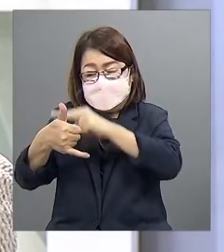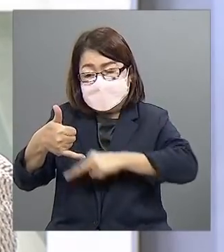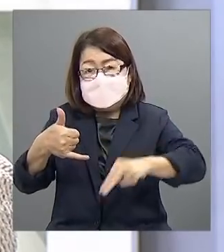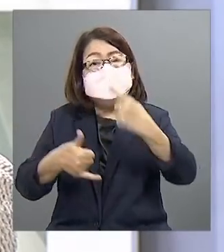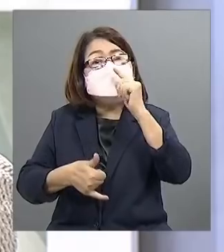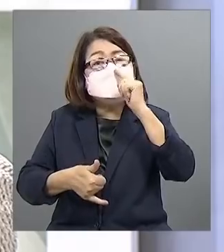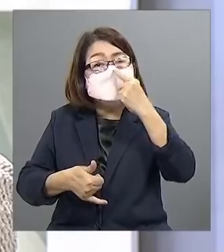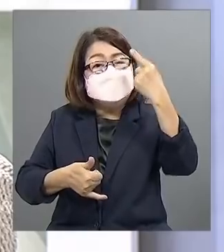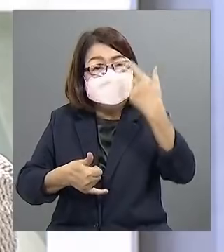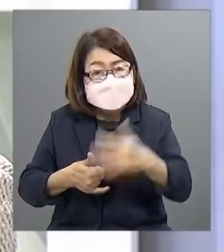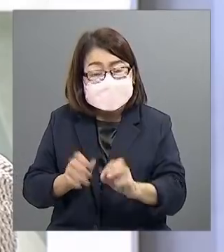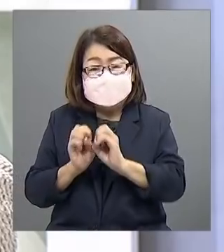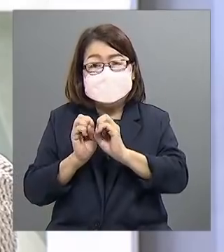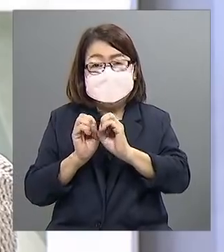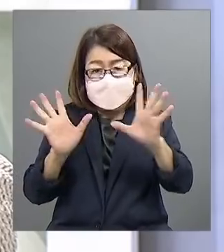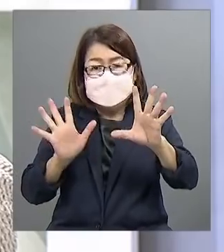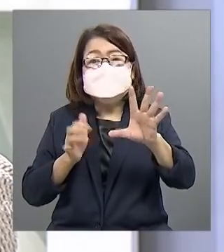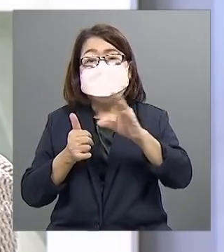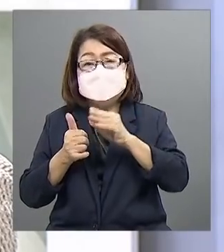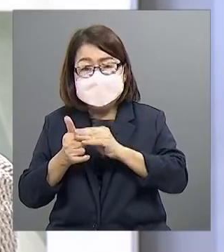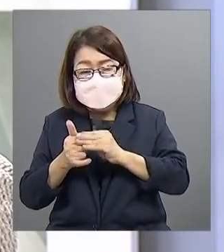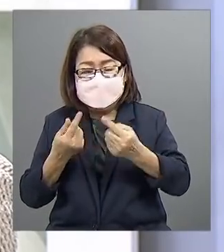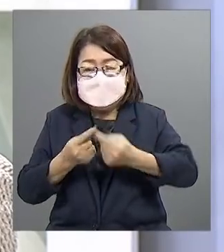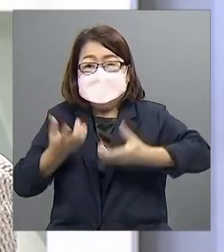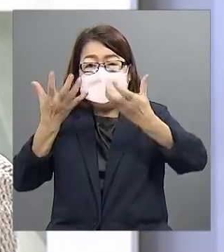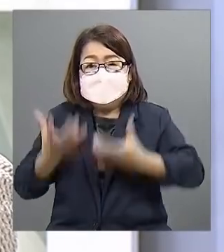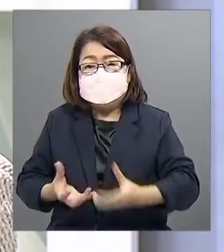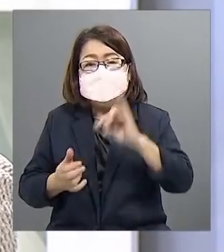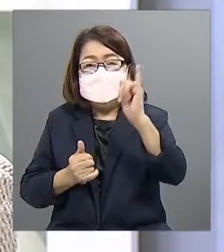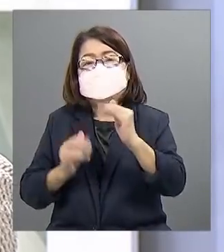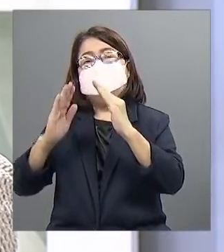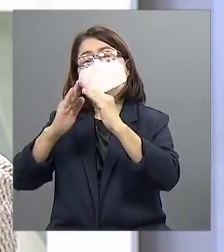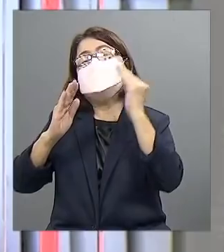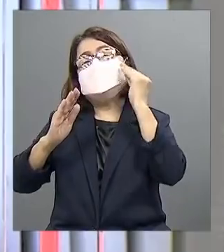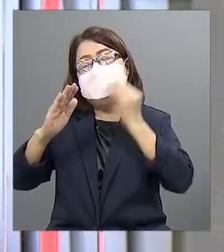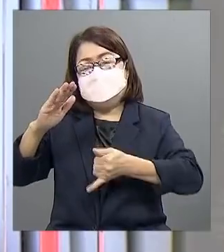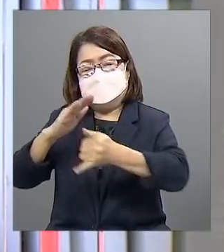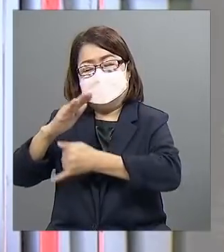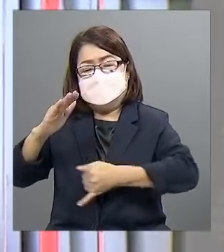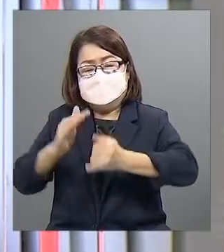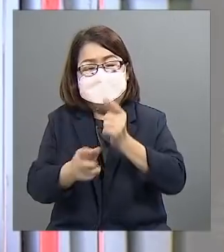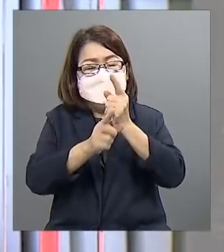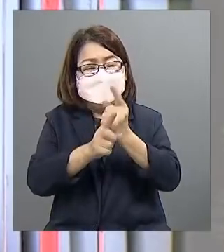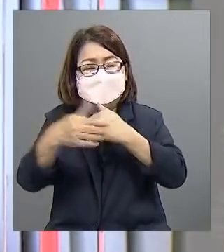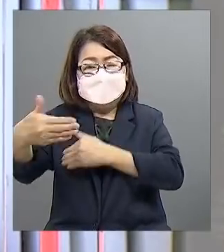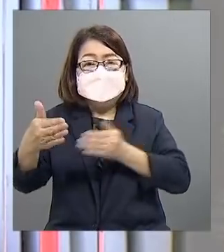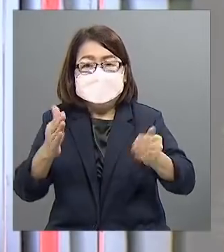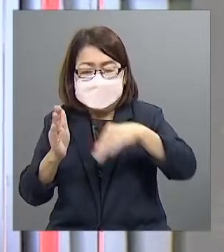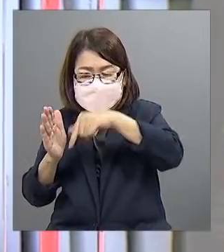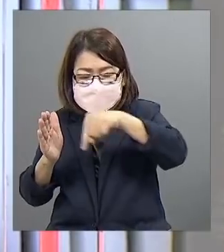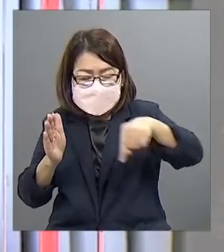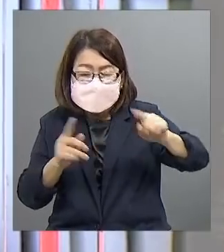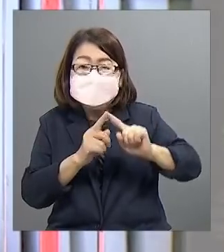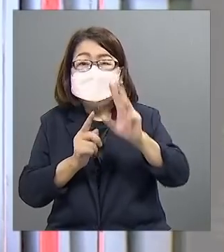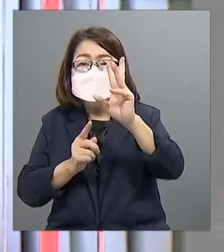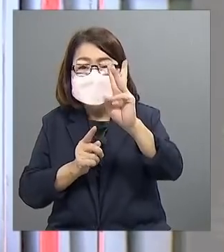างที่รอเข้าสู่กระบวนการรักษาหรือว่าอย ู่ ระหว่างโฮมไอโซเลชันเนี่ยก็ใช้กล่องรอดตายนี้ไปก่อนก็ได้ ที่สำคัญคือเขาจะมีการมอนิเตอร์หรือการติดตามผลนี่แ